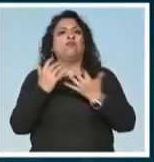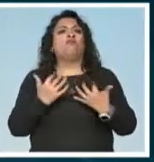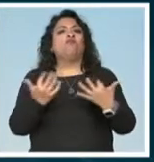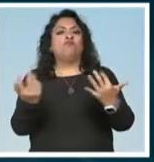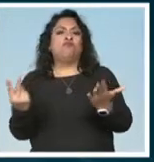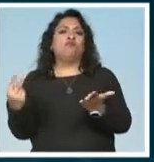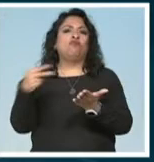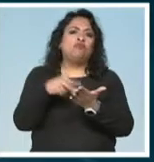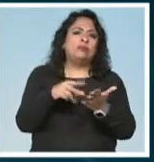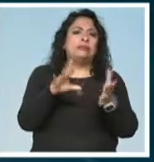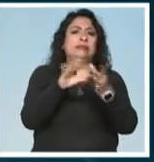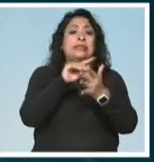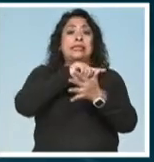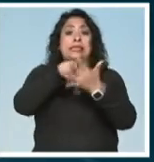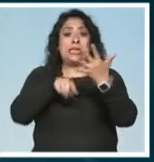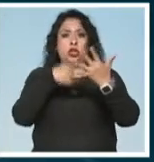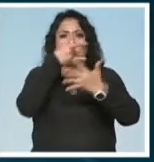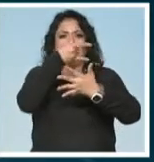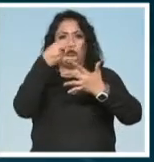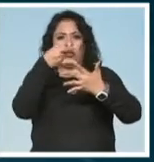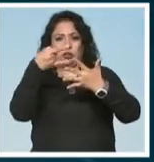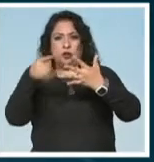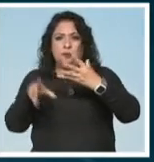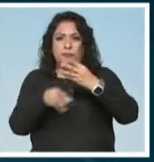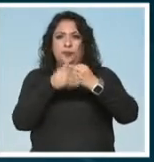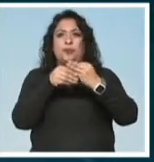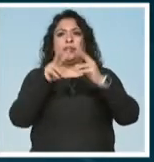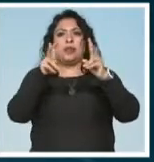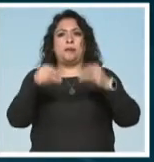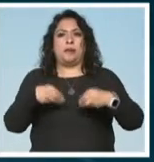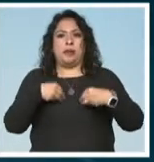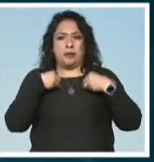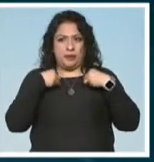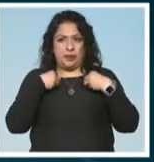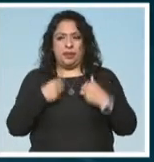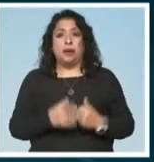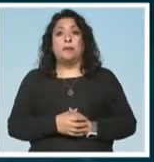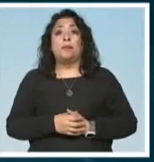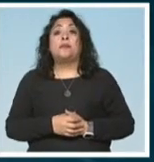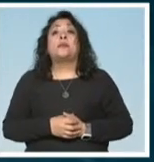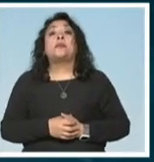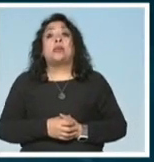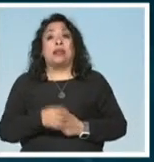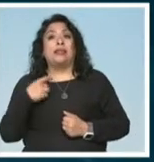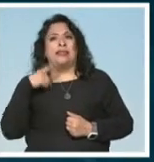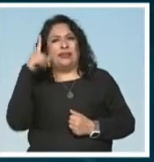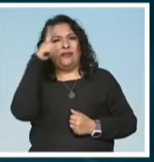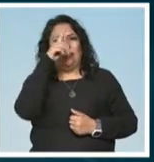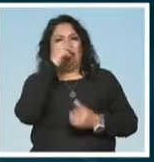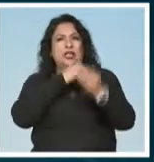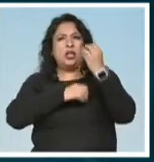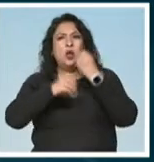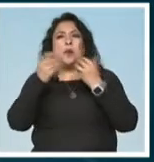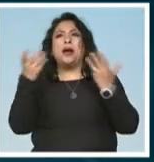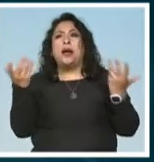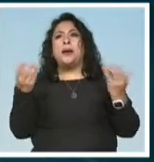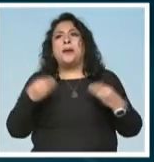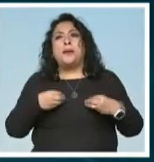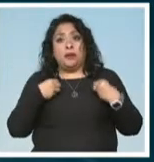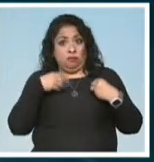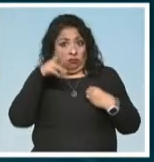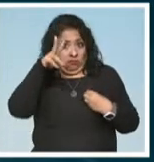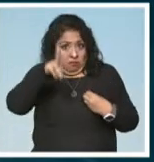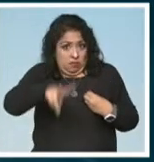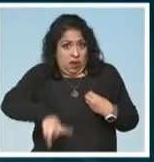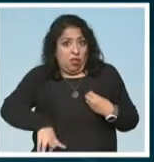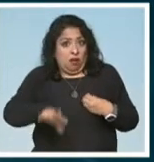para relatar los cinco casos que componen Desde la Vida. Für uns war das auch immer eine ganz schwere Situation, wie